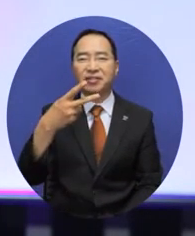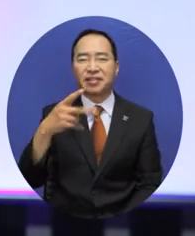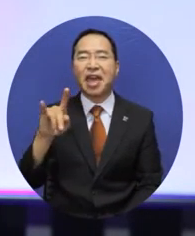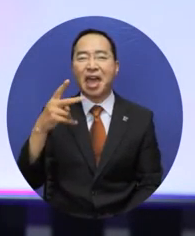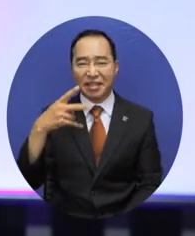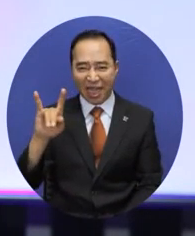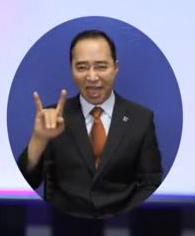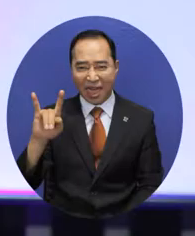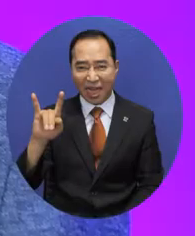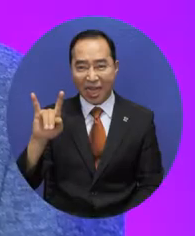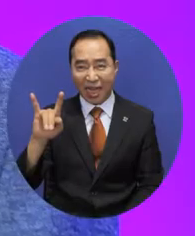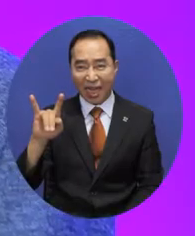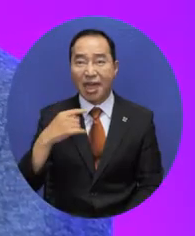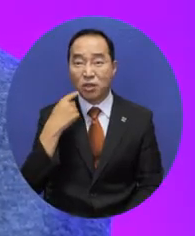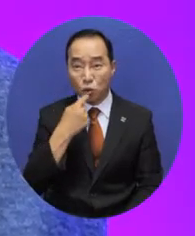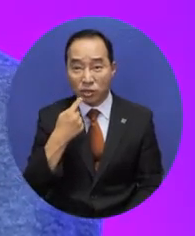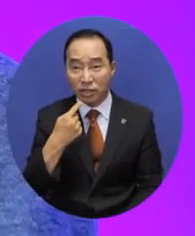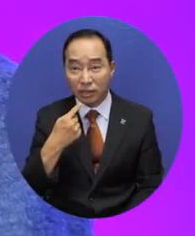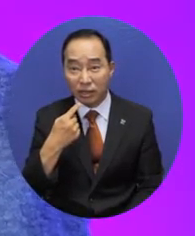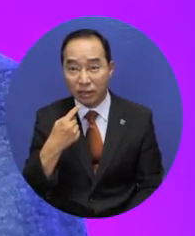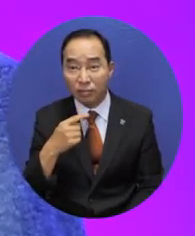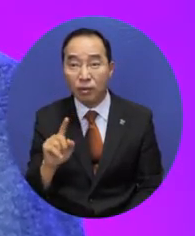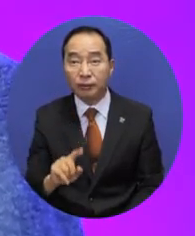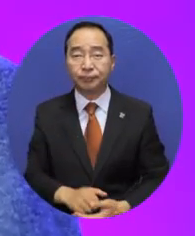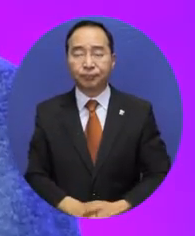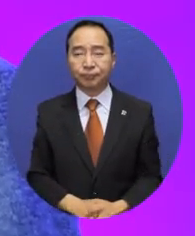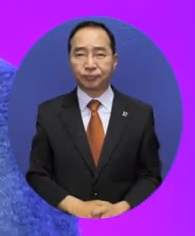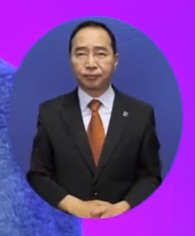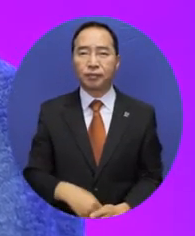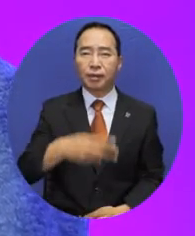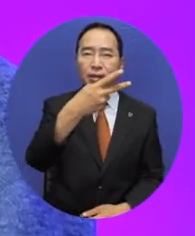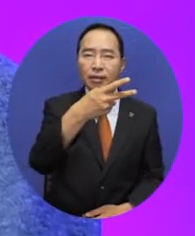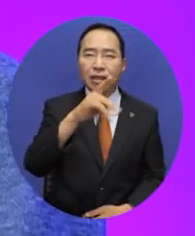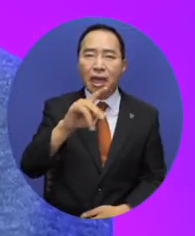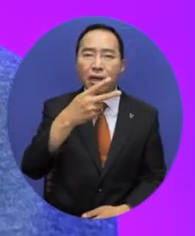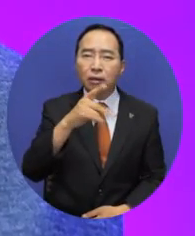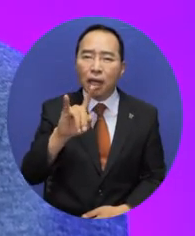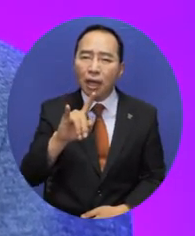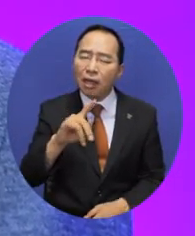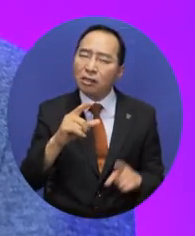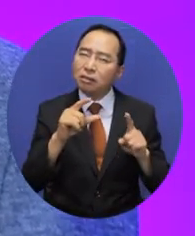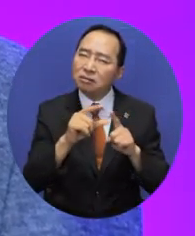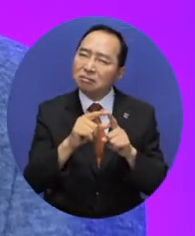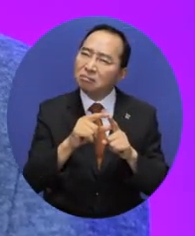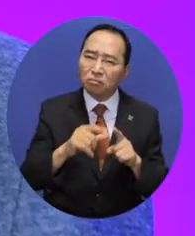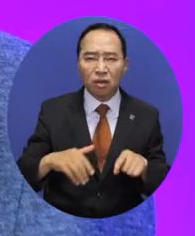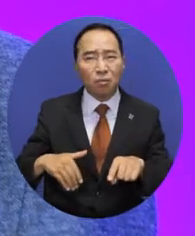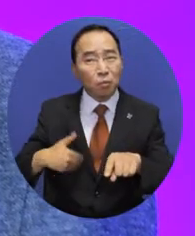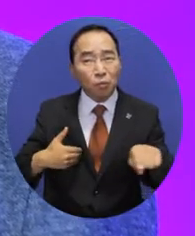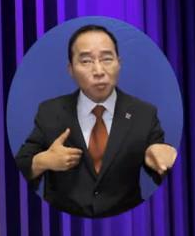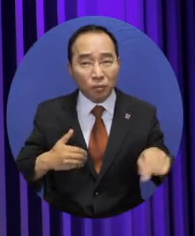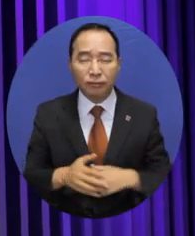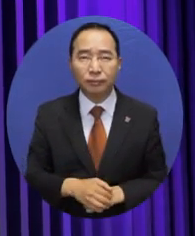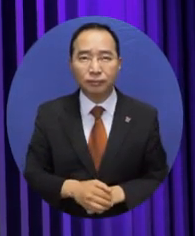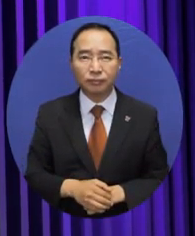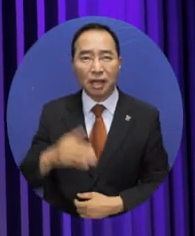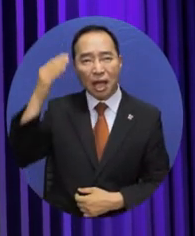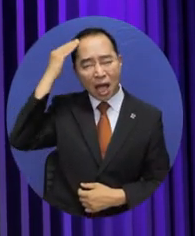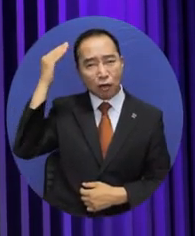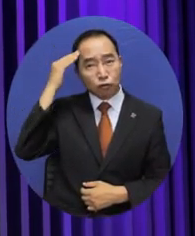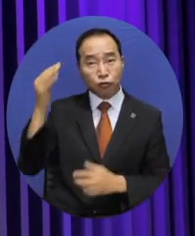봅니다. 아마 여러분들 대개는 대대라는 낱말 자체를 처음 들으실 것입니다.